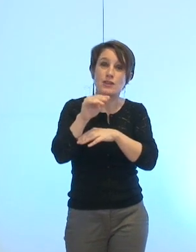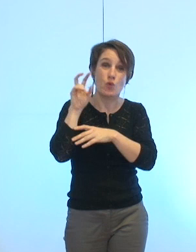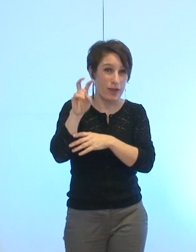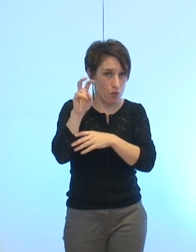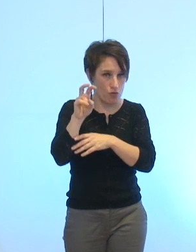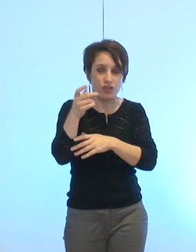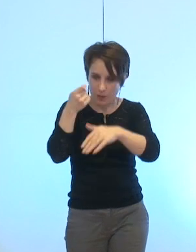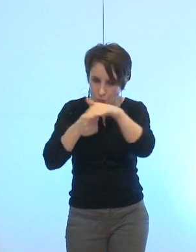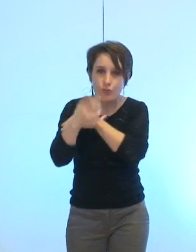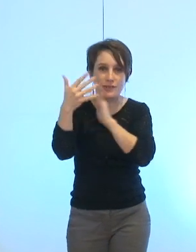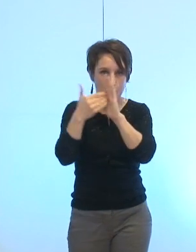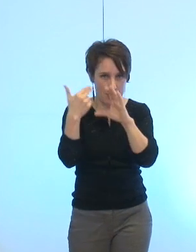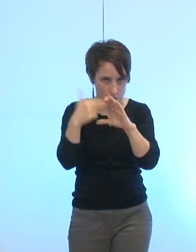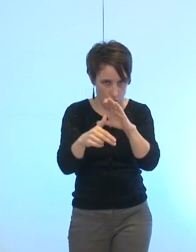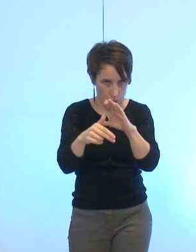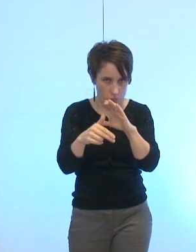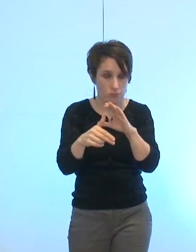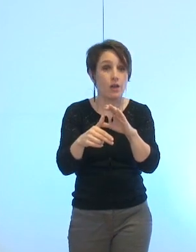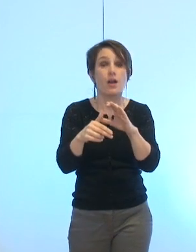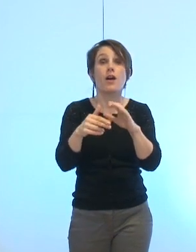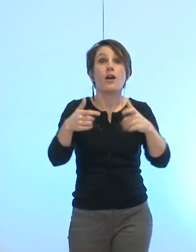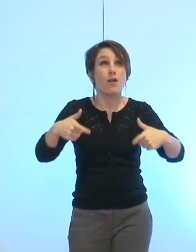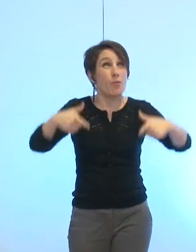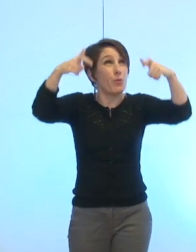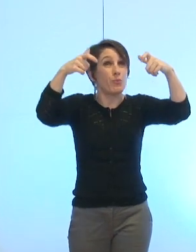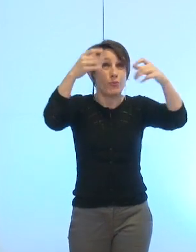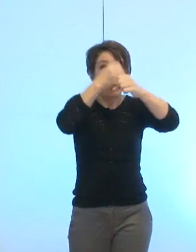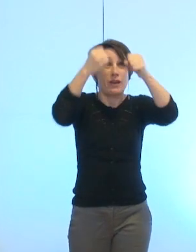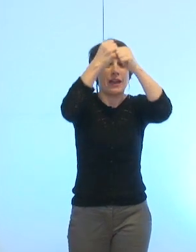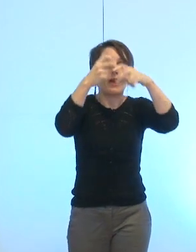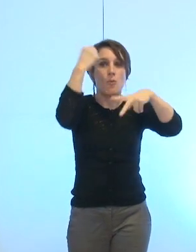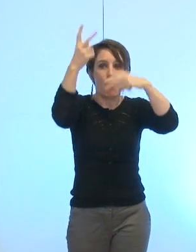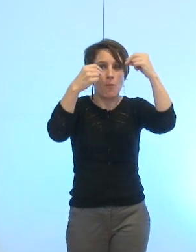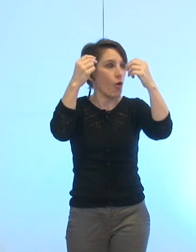€ et en plus si on fait de la végétalisation comme